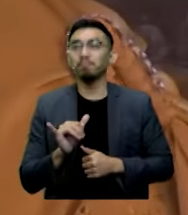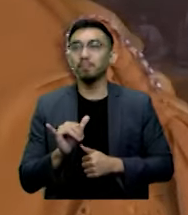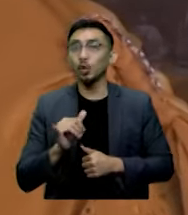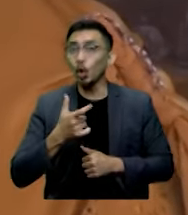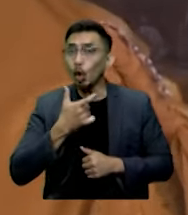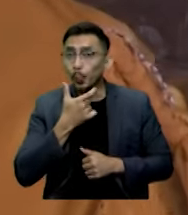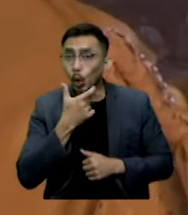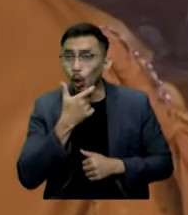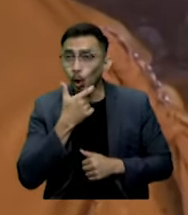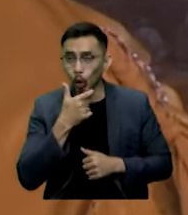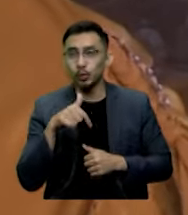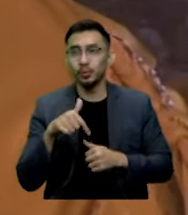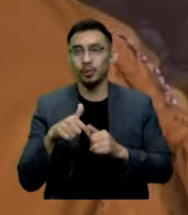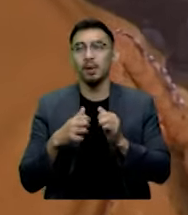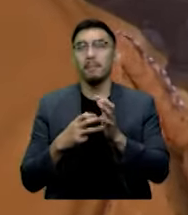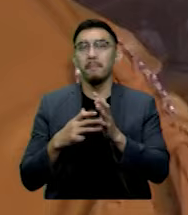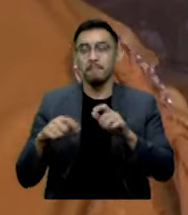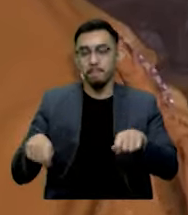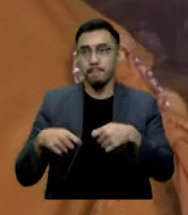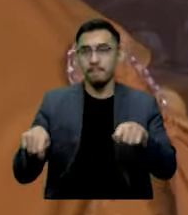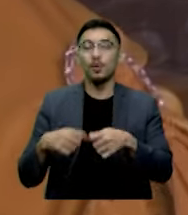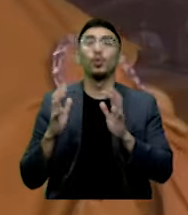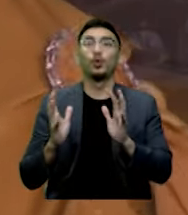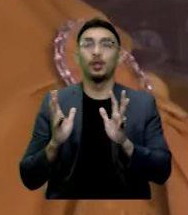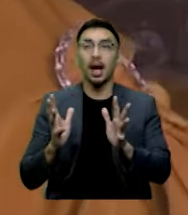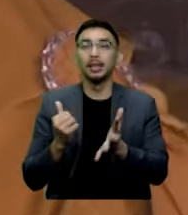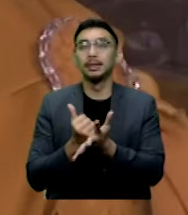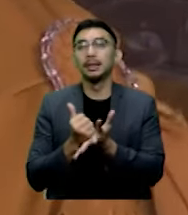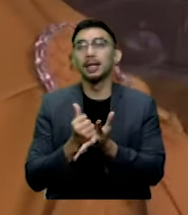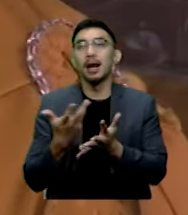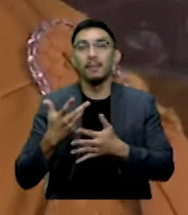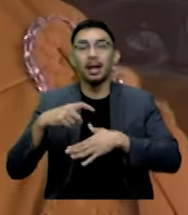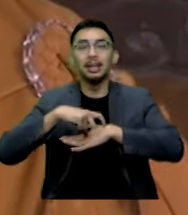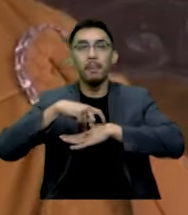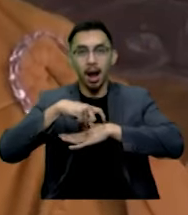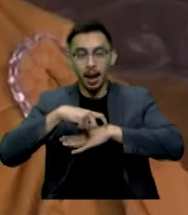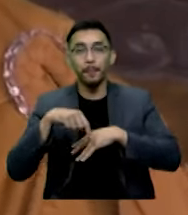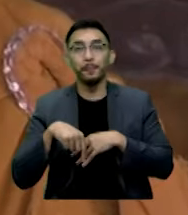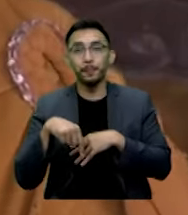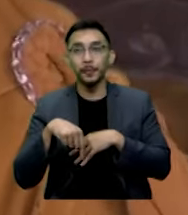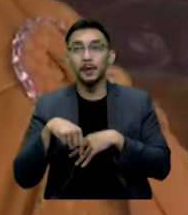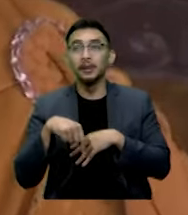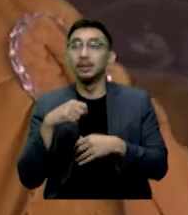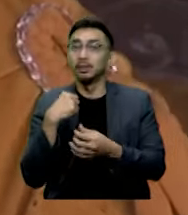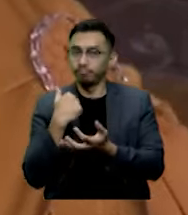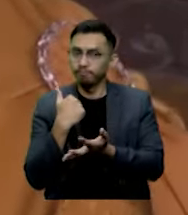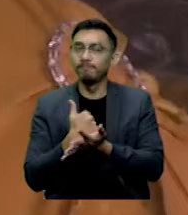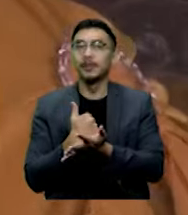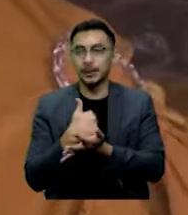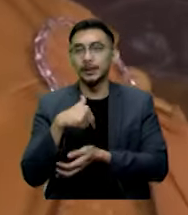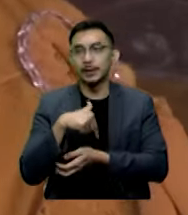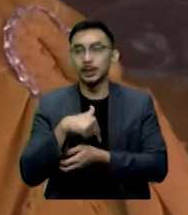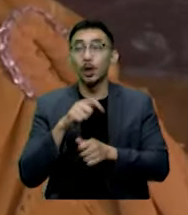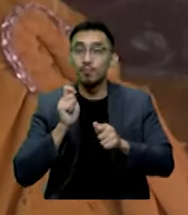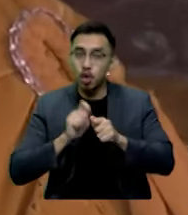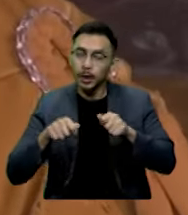ini kerupuk khas Demak, Jawa Tengah. Itu produksinya hanya khusus di wilayah Desa Ngelo Kulon, Mijen, Demak. Ya, ini dari